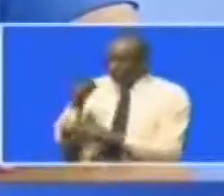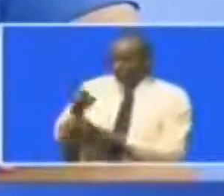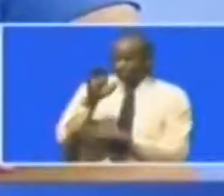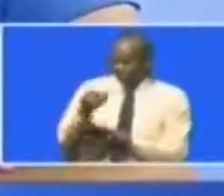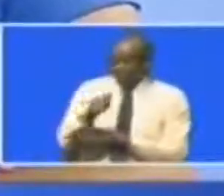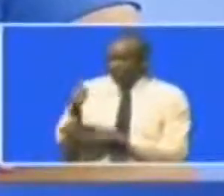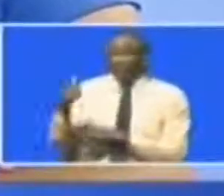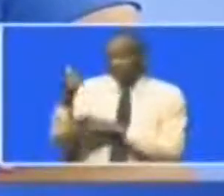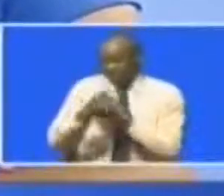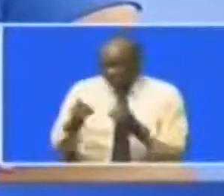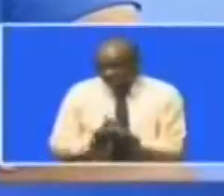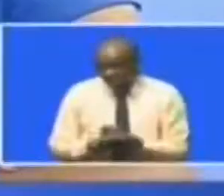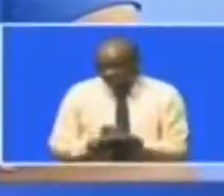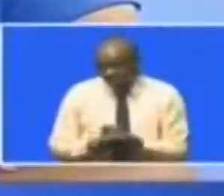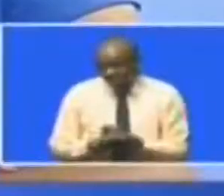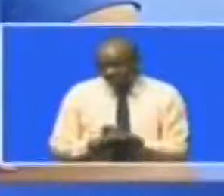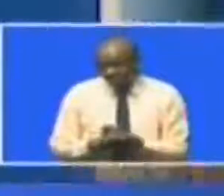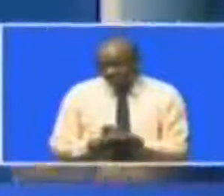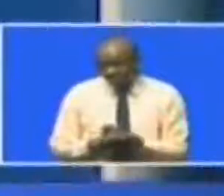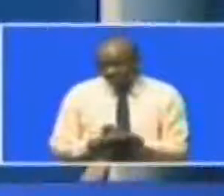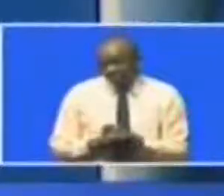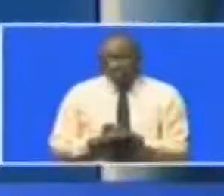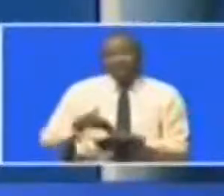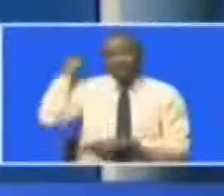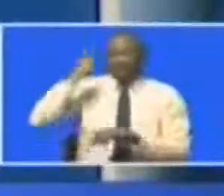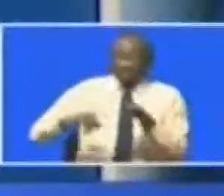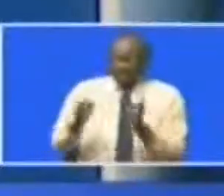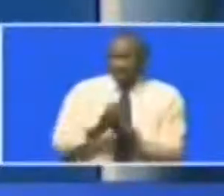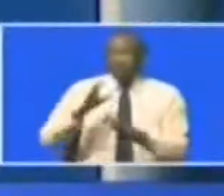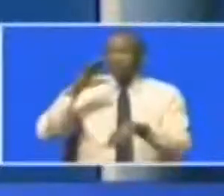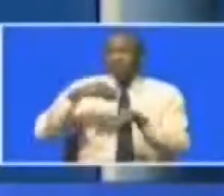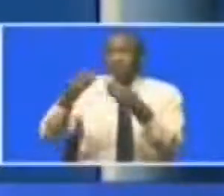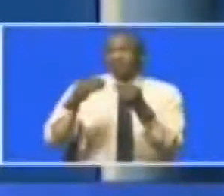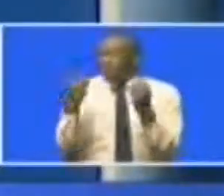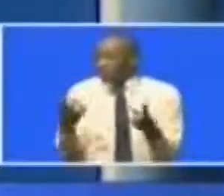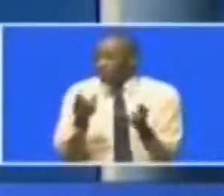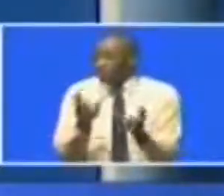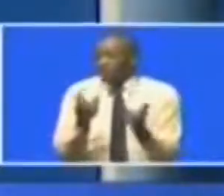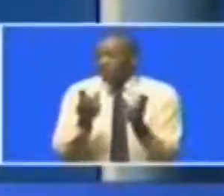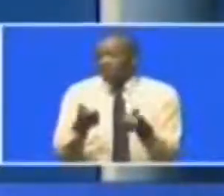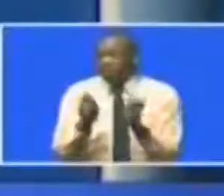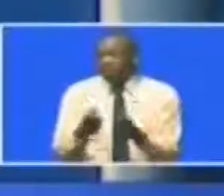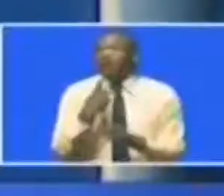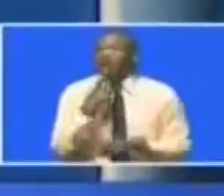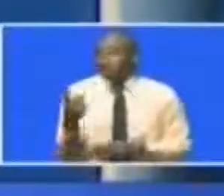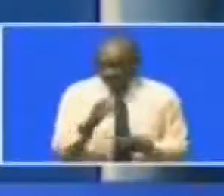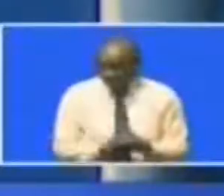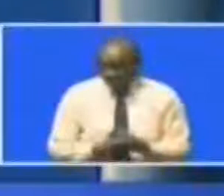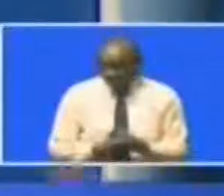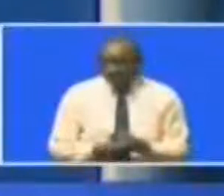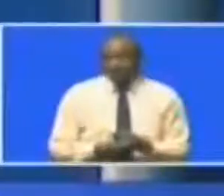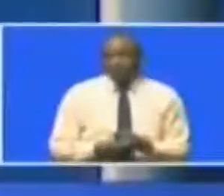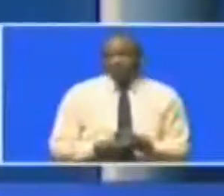kutoka nje. Na mwaka uliopita tuliweza kupeana radio 100.